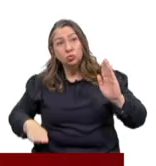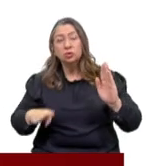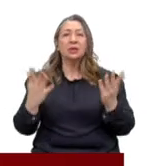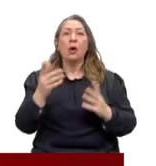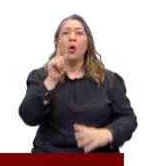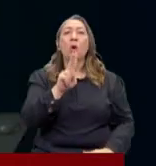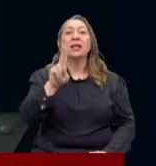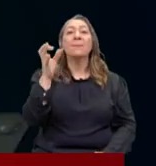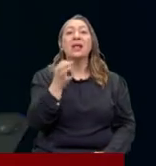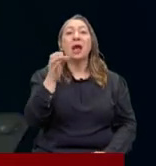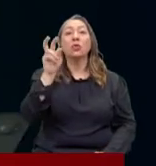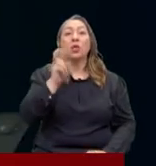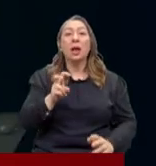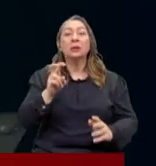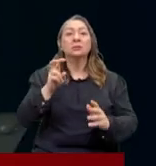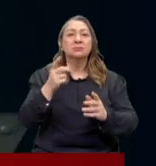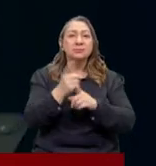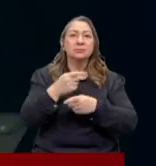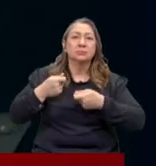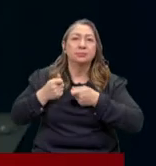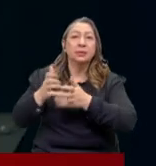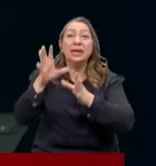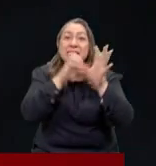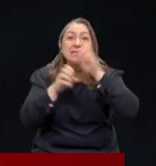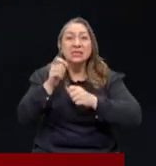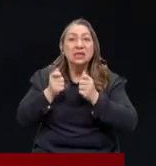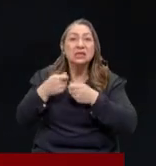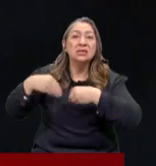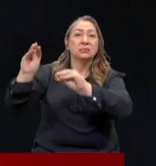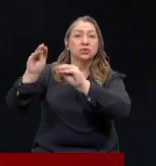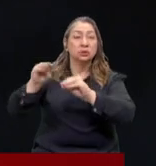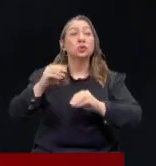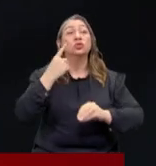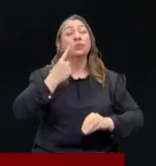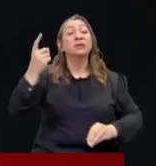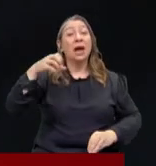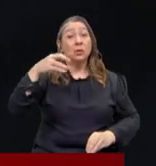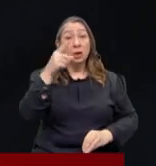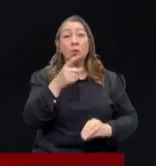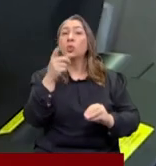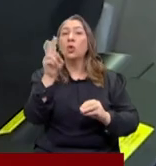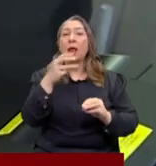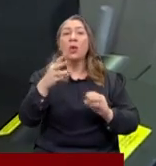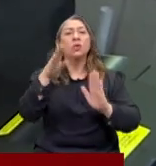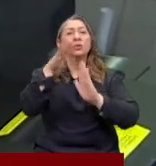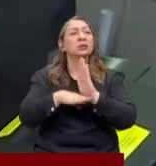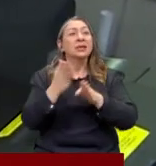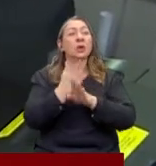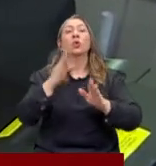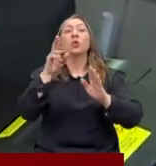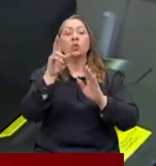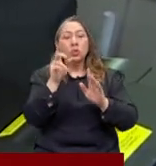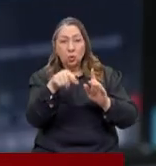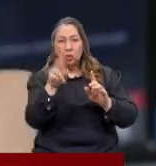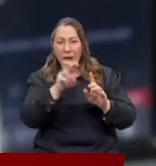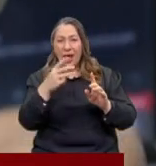kadar? 17 milyar dolarlık dövizi satmışlar. Ve gizli saklı yapmışlar bunu. Cumhurbaşkanı Erdoğan kurdaki düşüşün nedeni kur korumalı sistem ve yeni